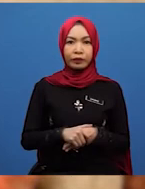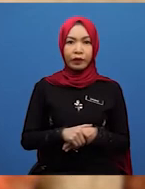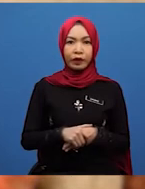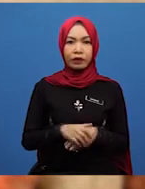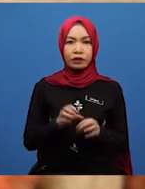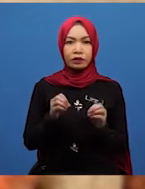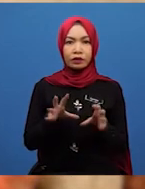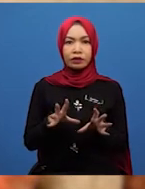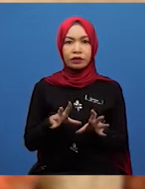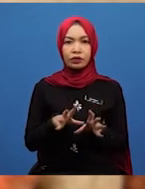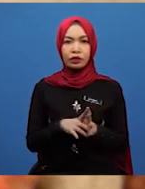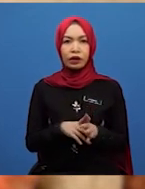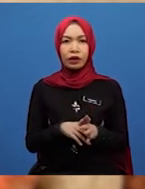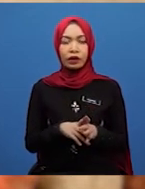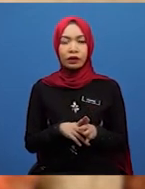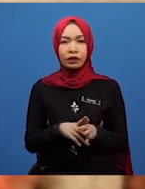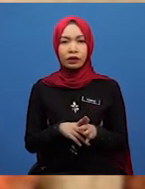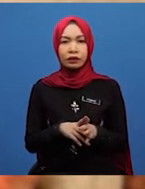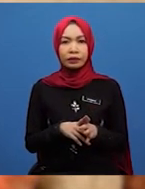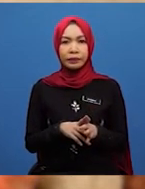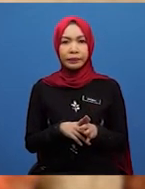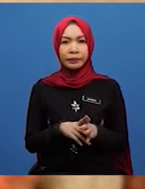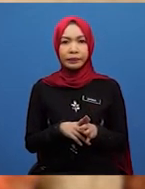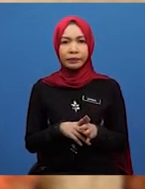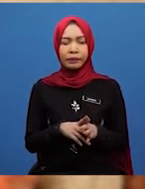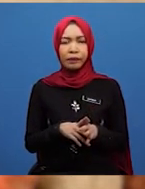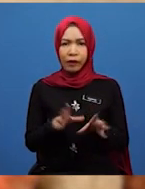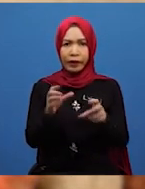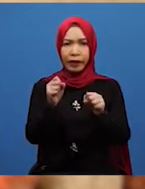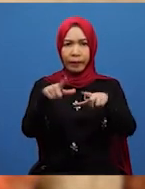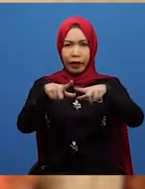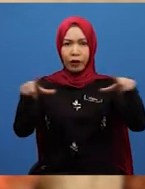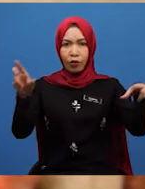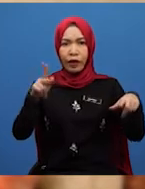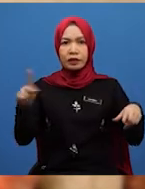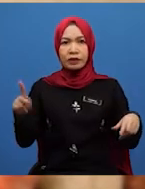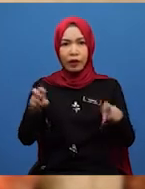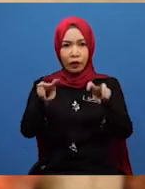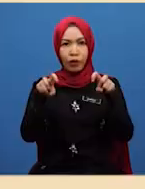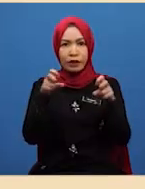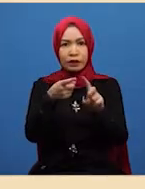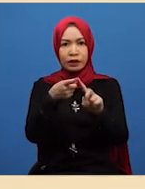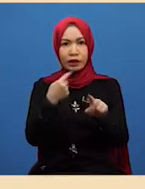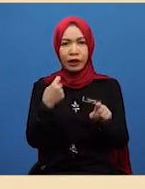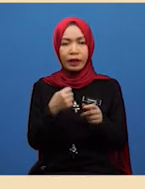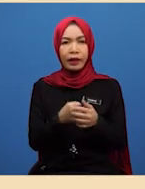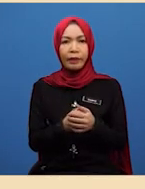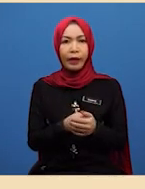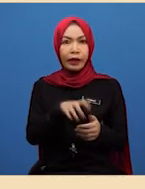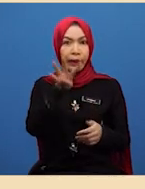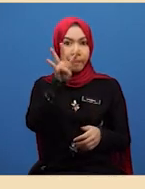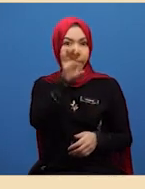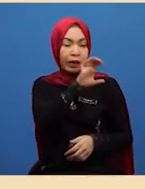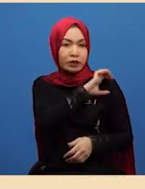terhadap masalah yang berlaku di Sarawak sehingga dapat meluaskan kuasanya melalui empat